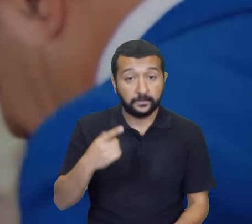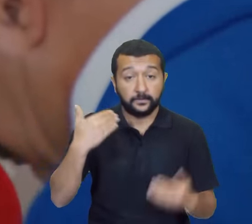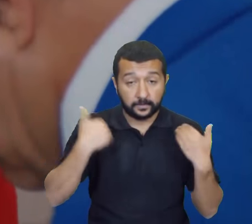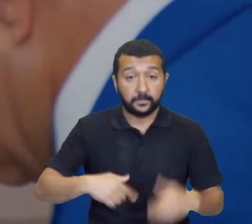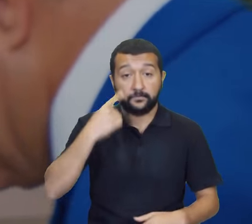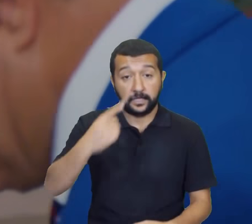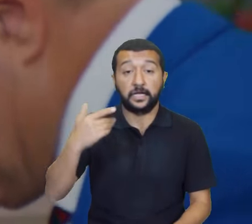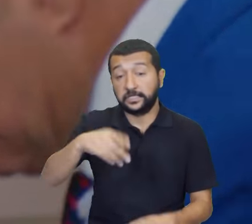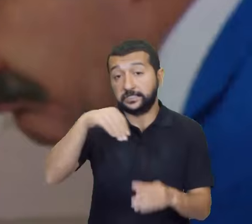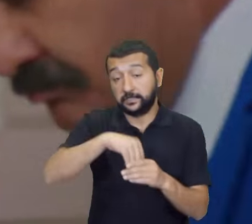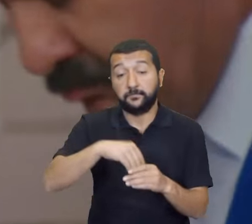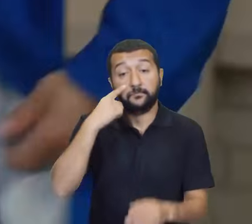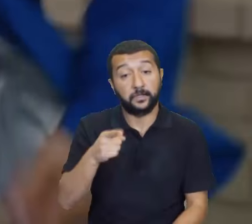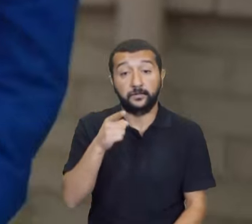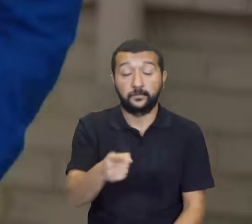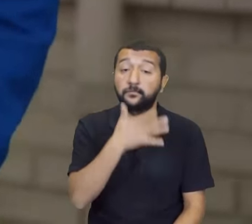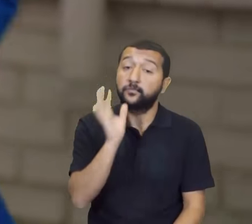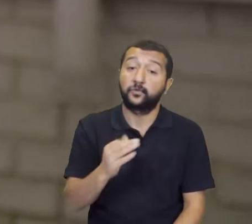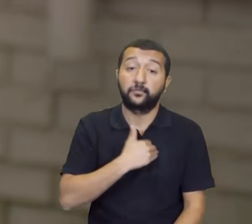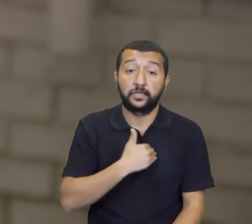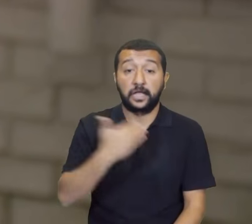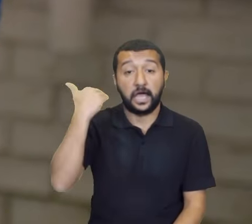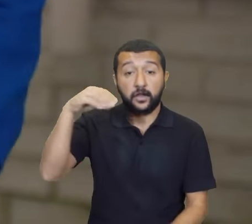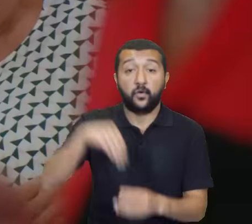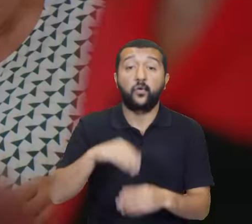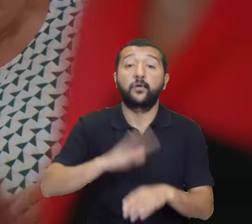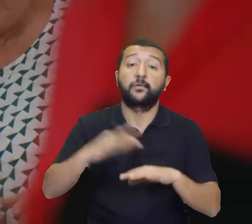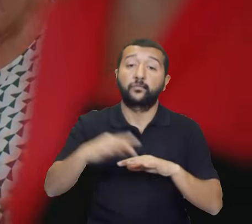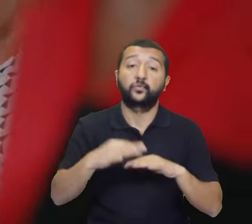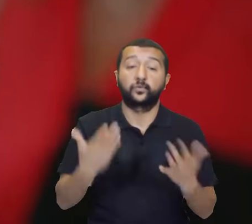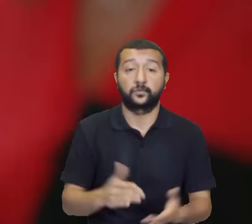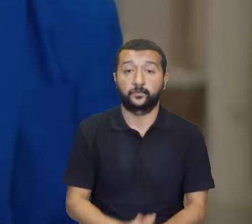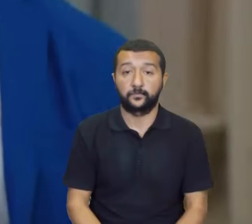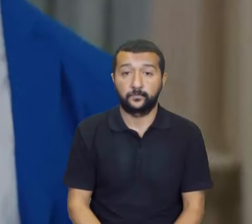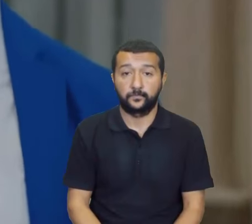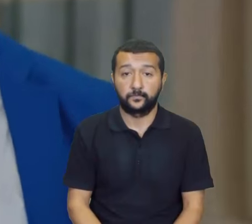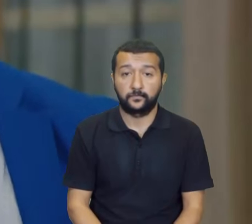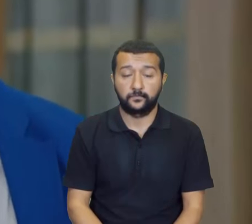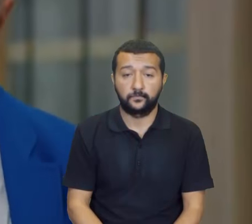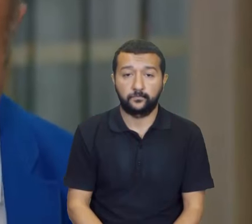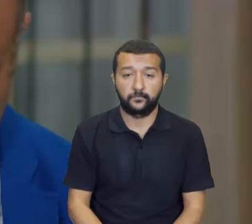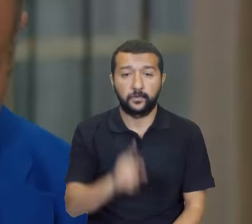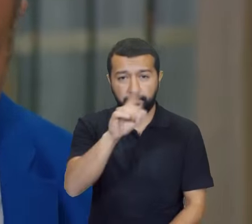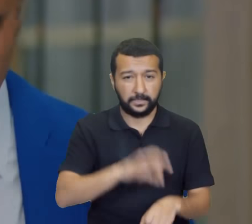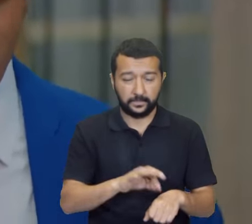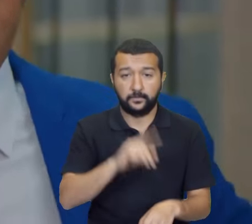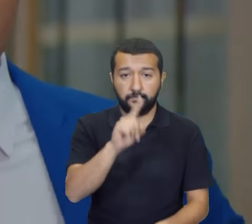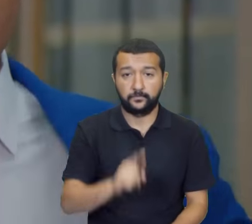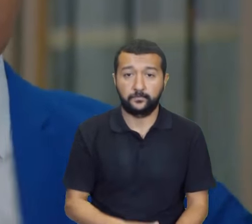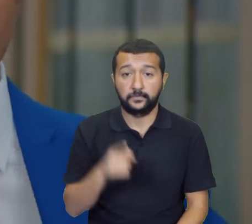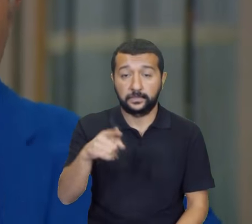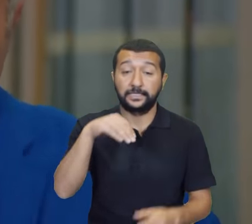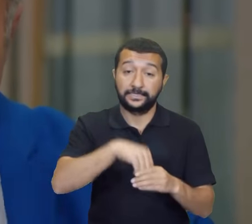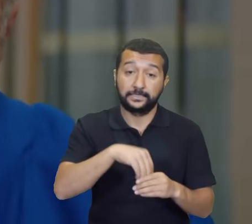baksana, böyle arka ceplerinde falan da olabilir. Bilmiyorum, ben arka cebe koymam yüzük ya. Dur bir dakika.